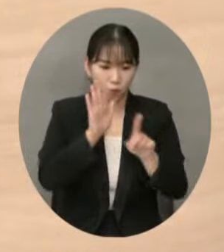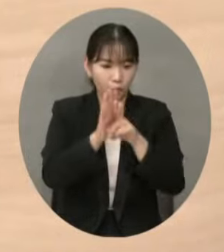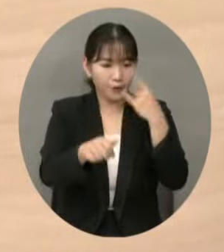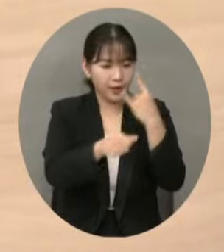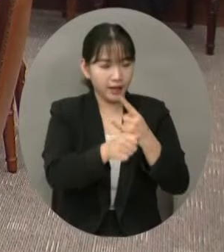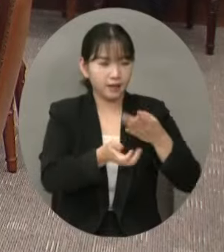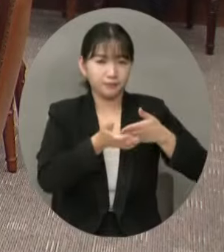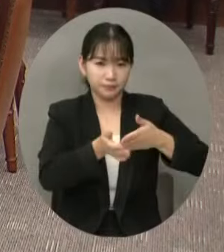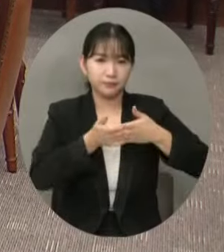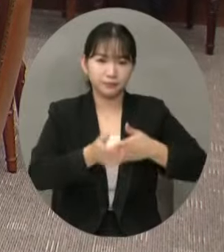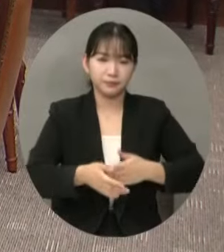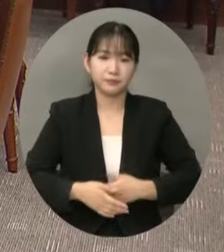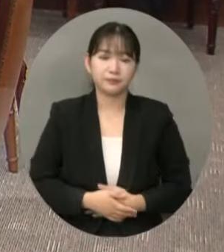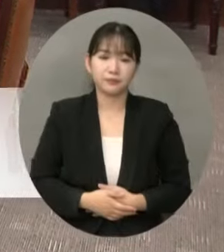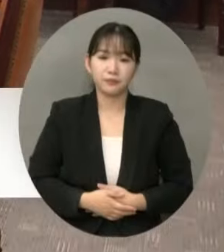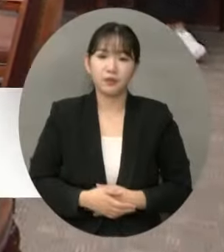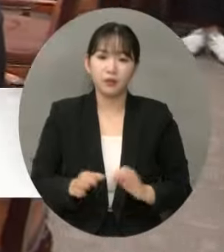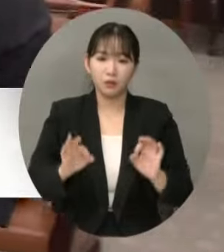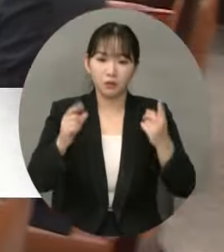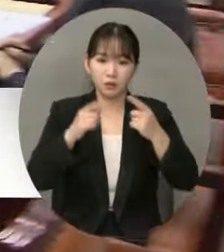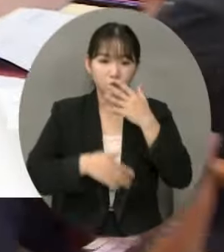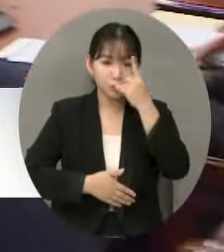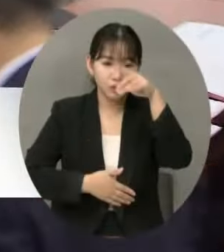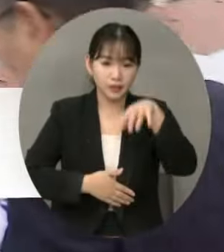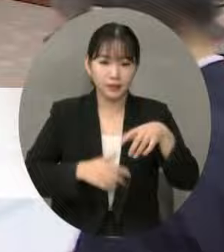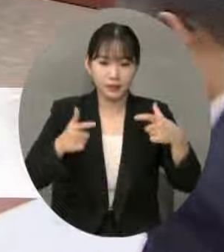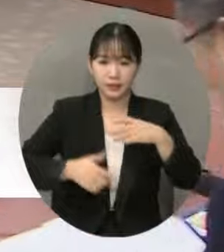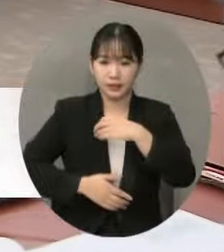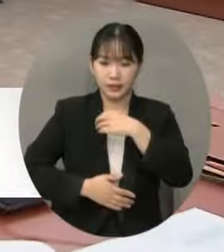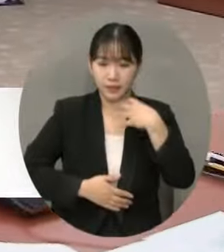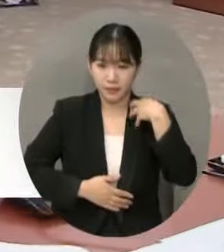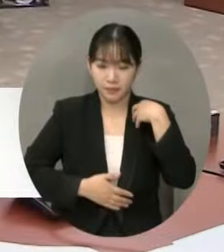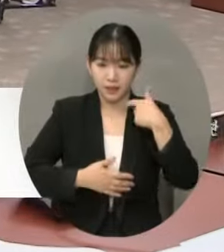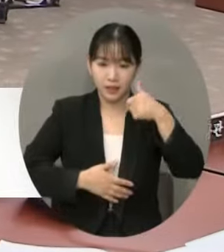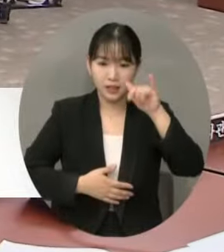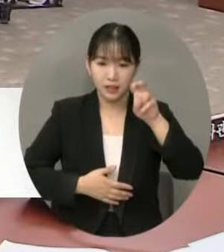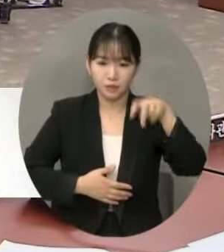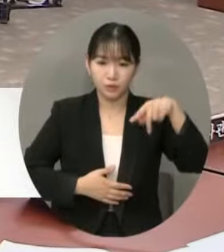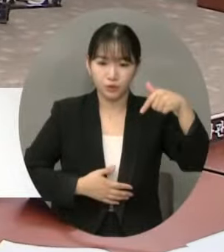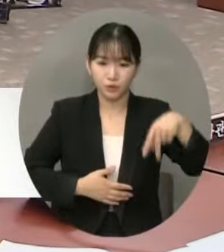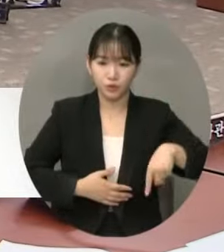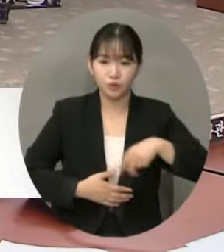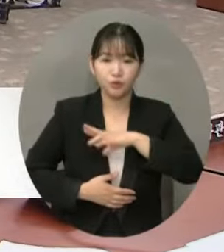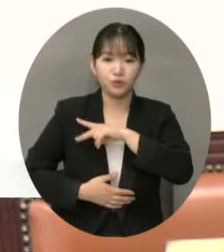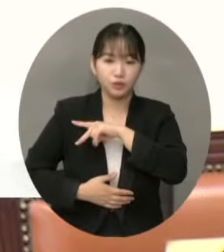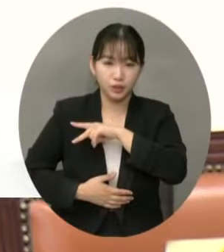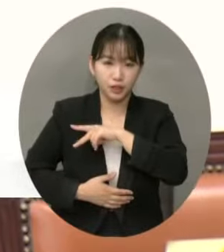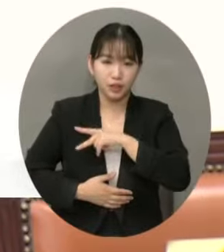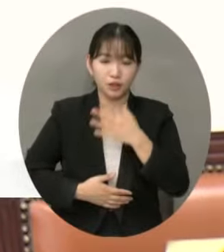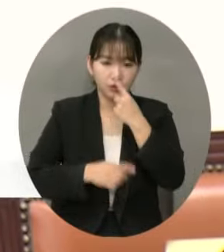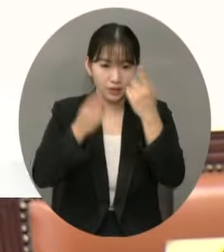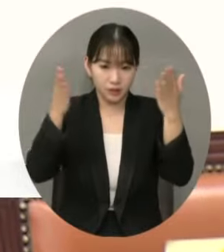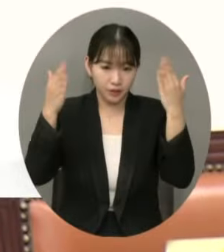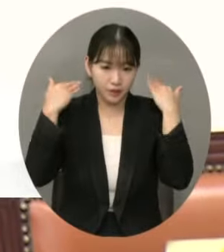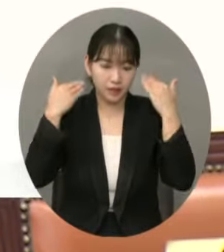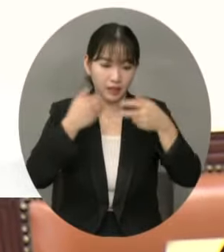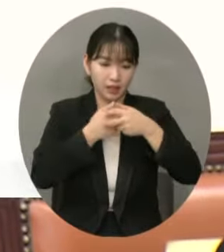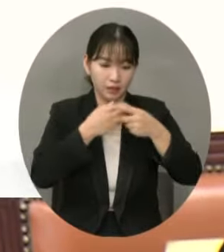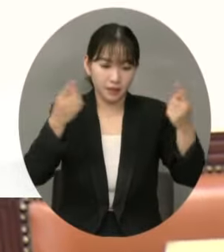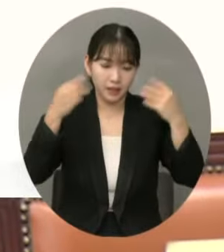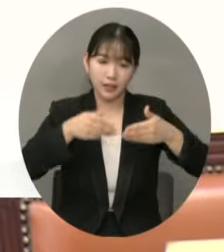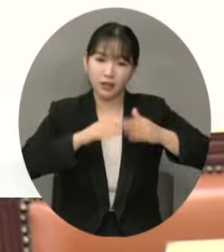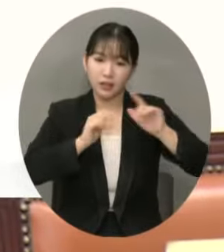한다고 강조했습니다. 이와 함께 순천이 지역구인 김문수 의원은 순천대 의대 설립 특별 법안을